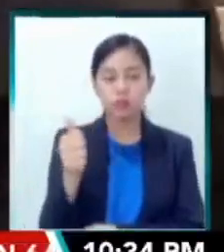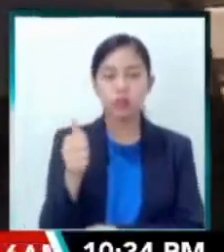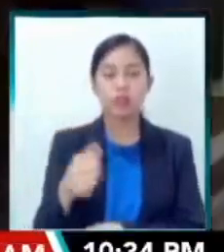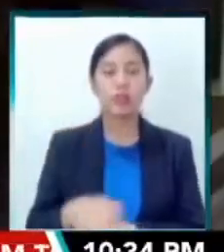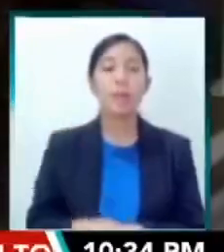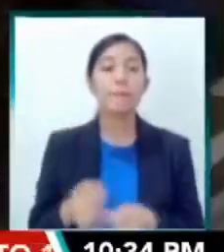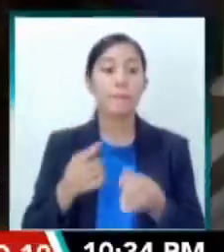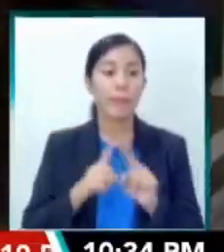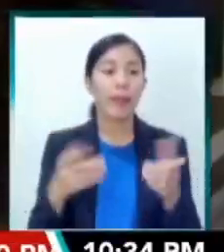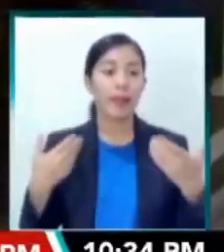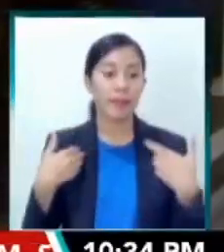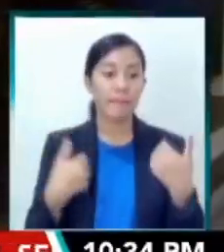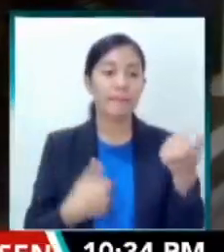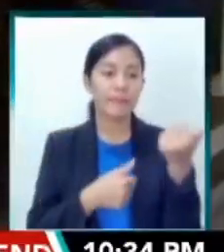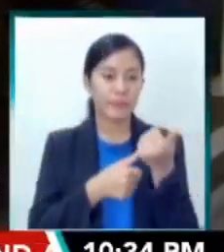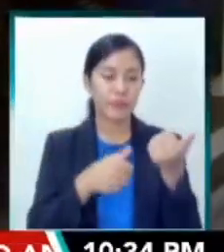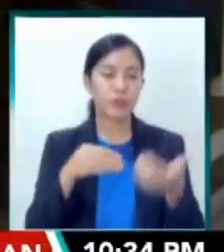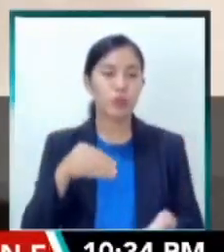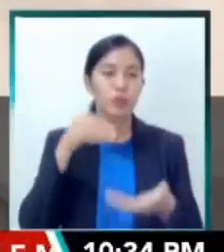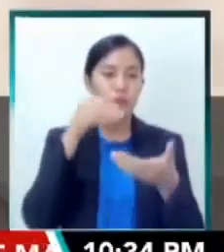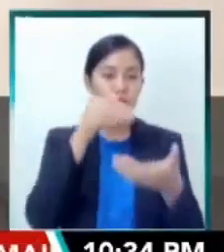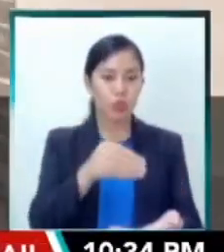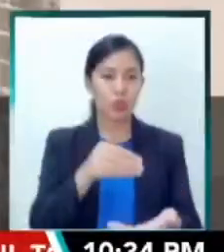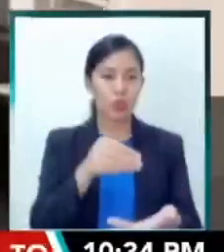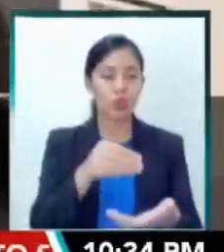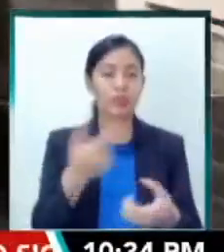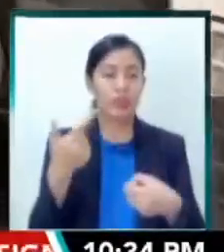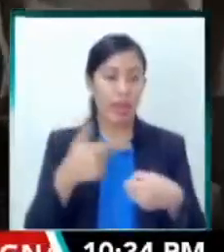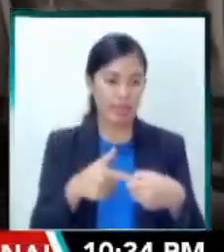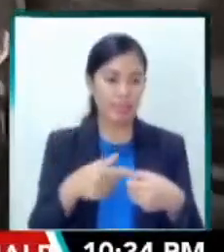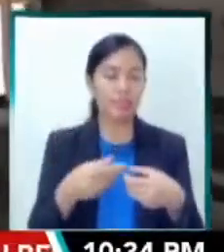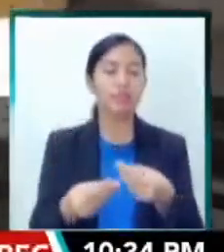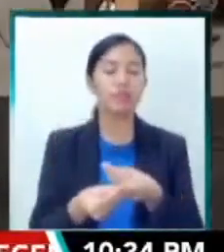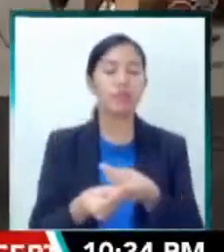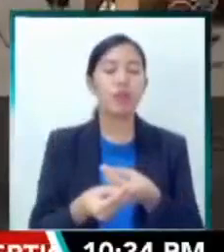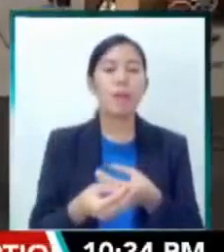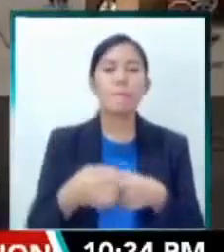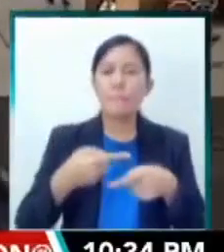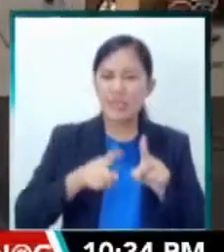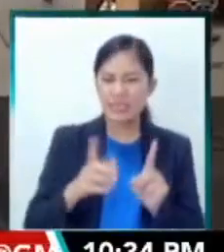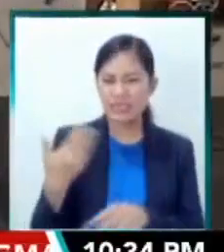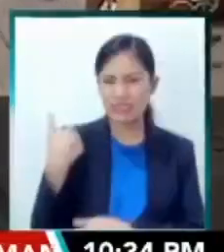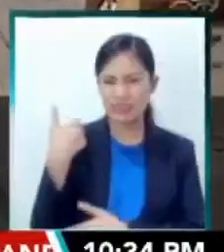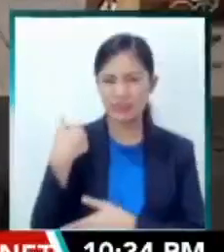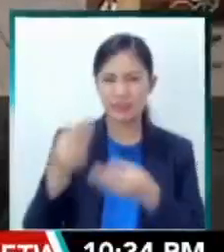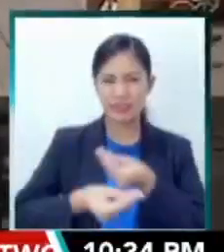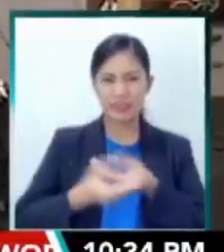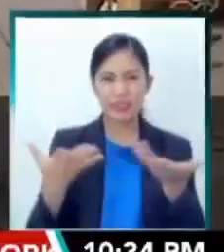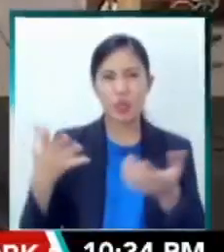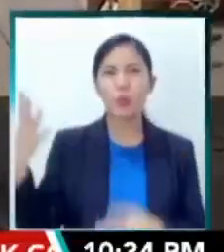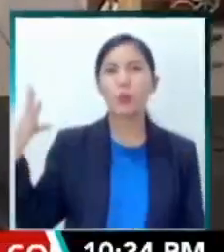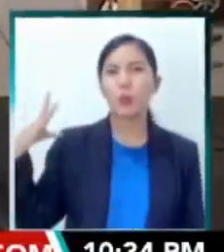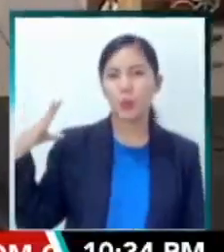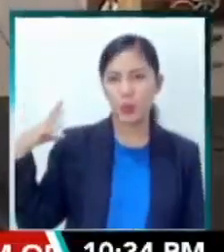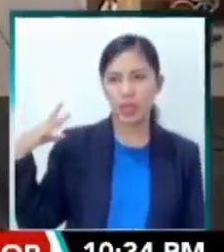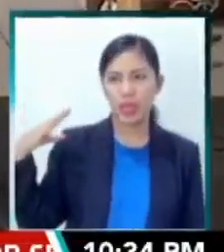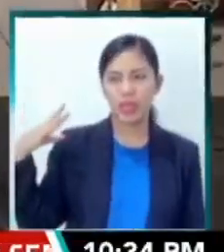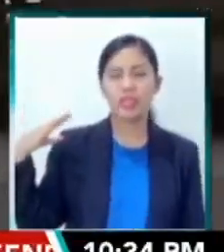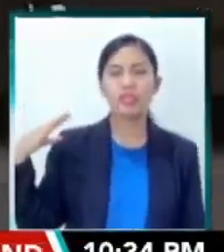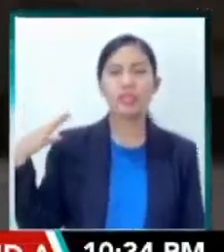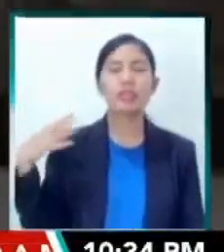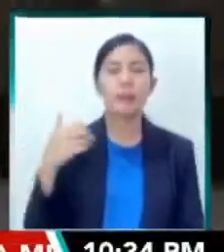subsidy. Pero hindi pa nare-release ang budget para rito dahil hinihintay pa raw ang joint memorandum ng